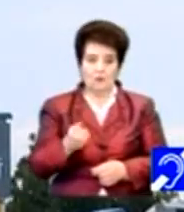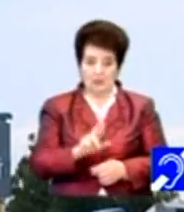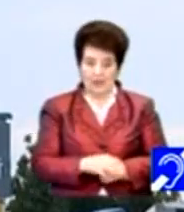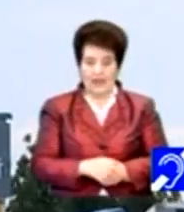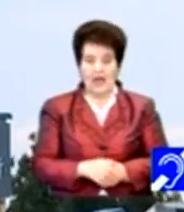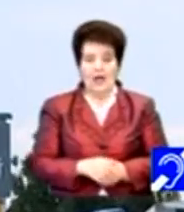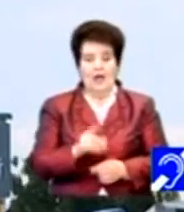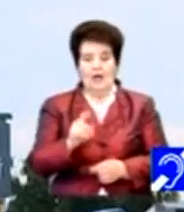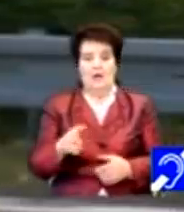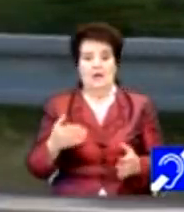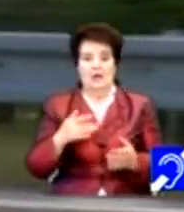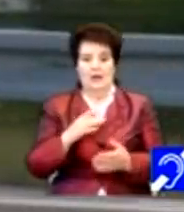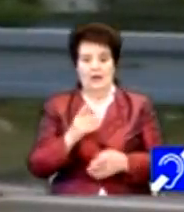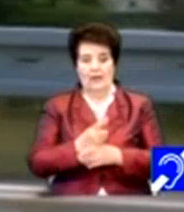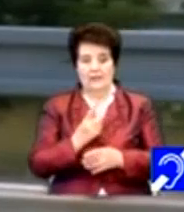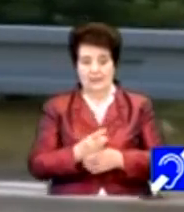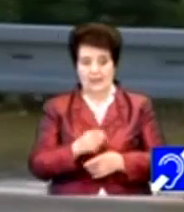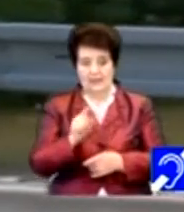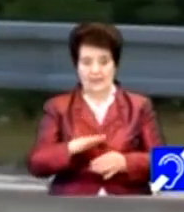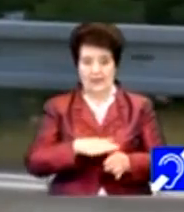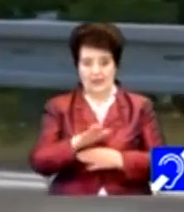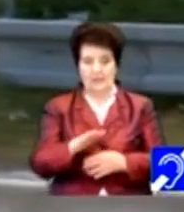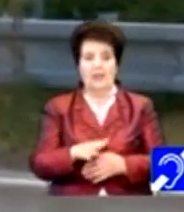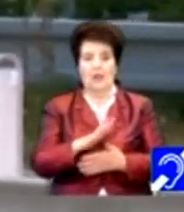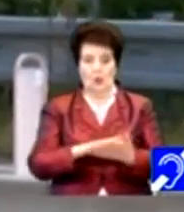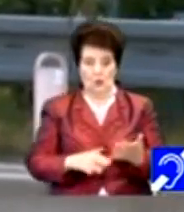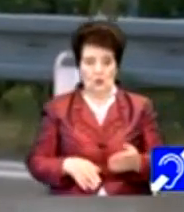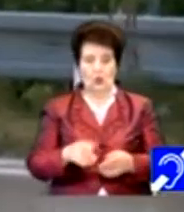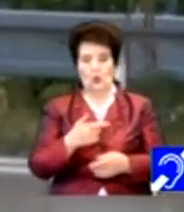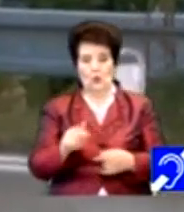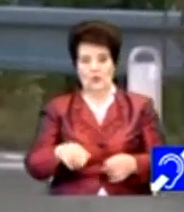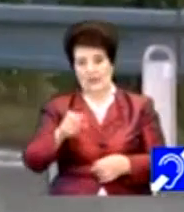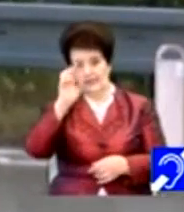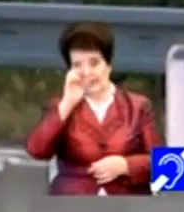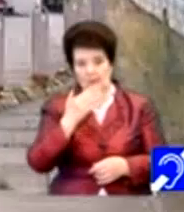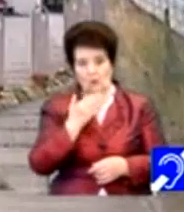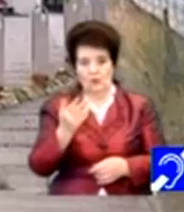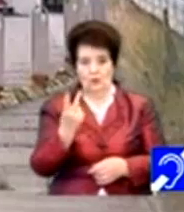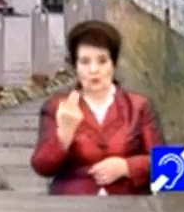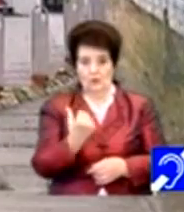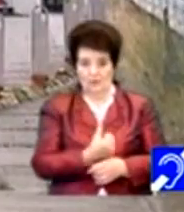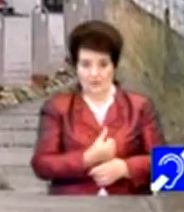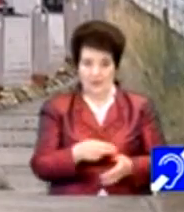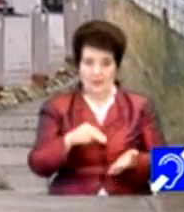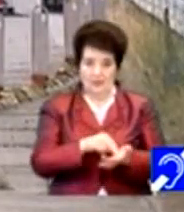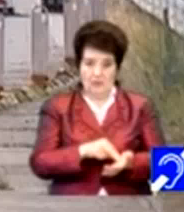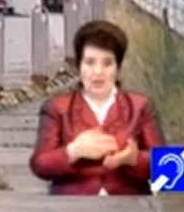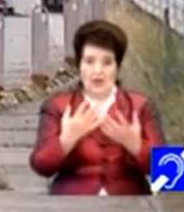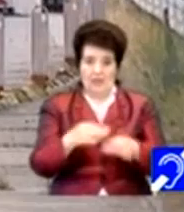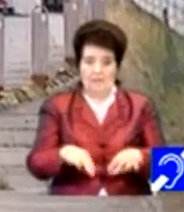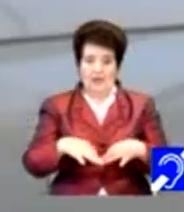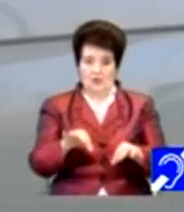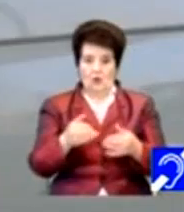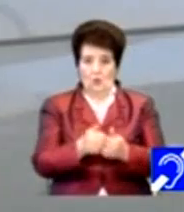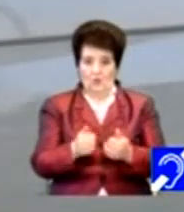Relaxarea restricțiilor de călătorie continuă pe etape, așa cum au procedat deja unele state în ultimele două săptămâni, mai întâi au restabilit libera circulație